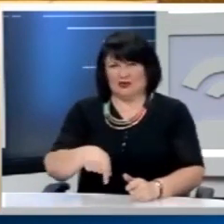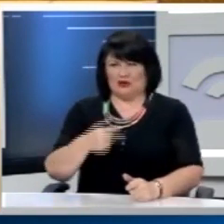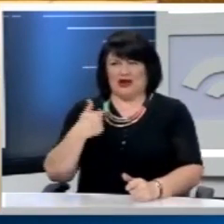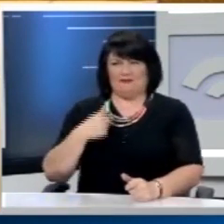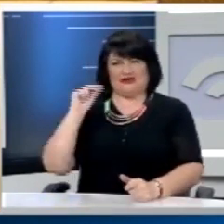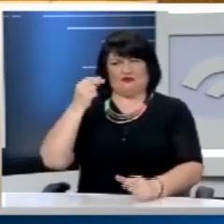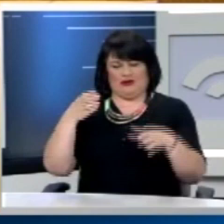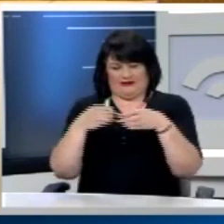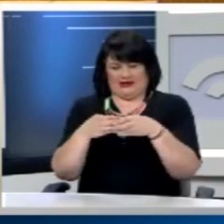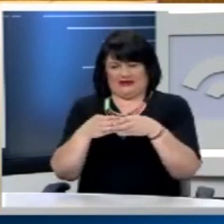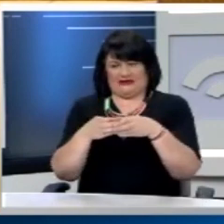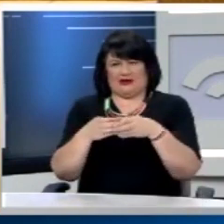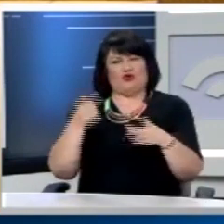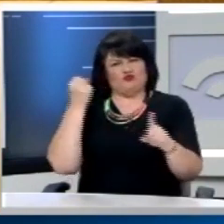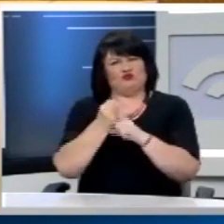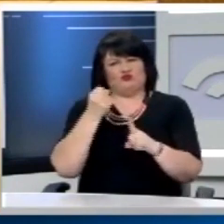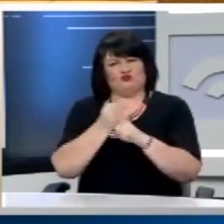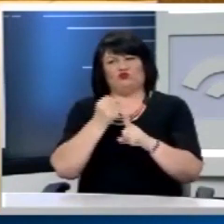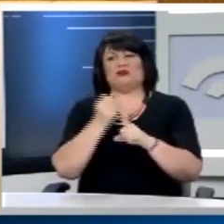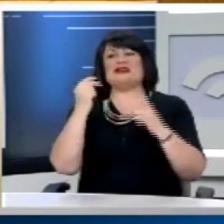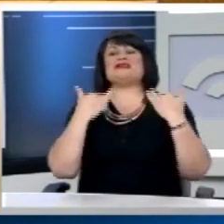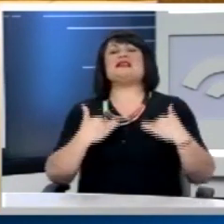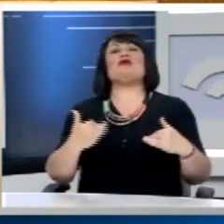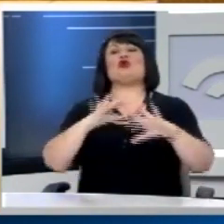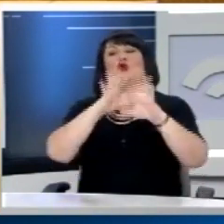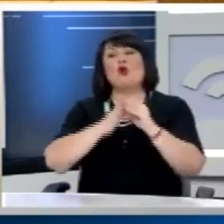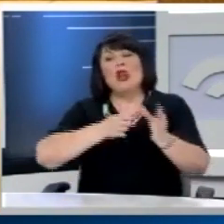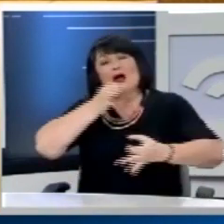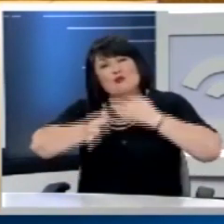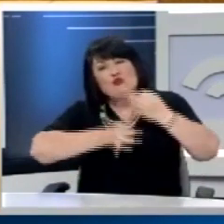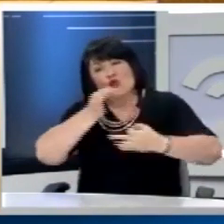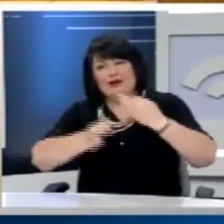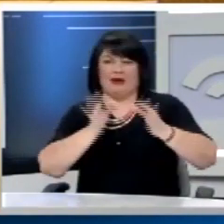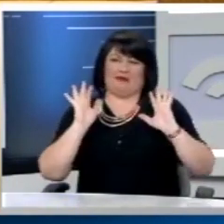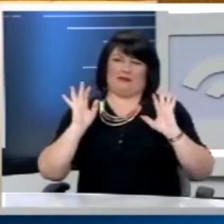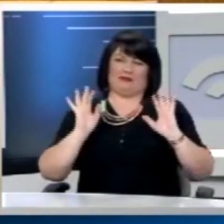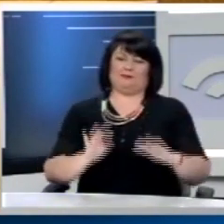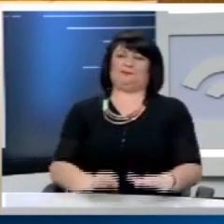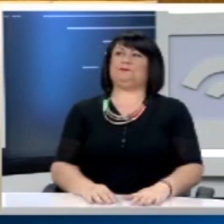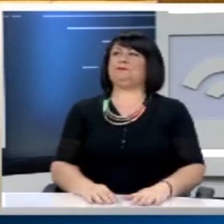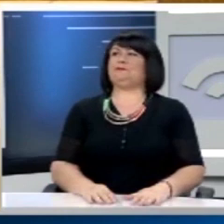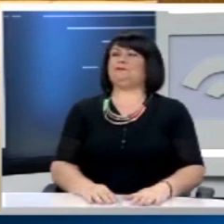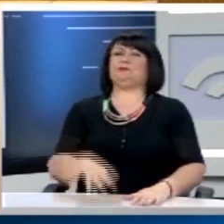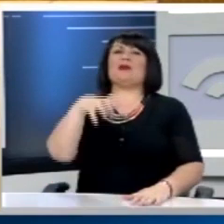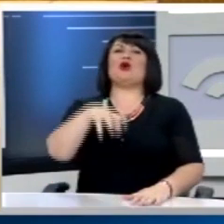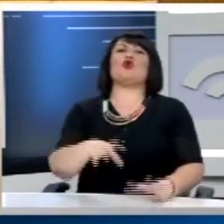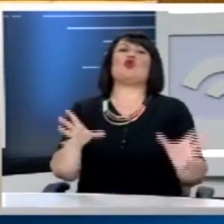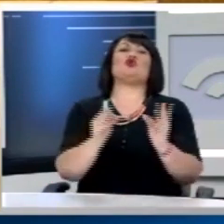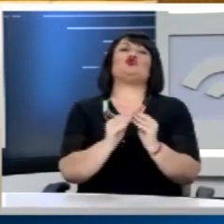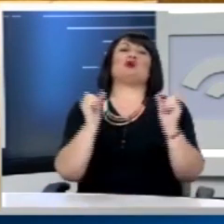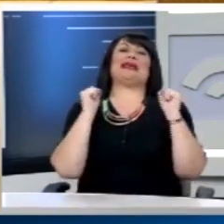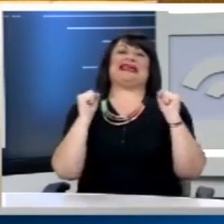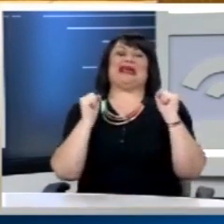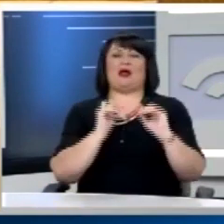κοινοβουλευτική μας ομάδα θα επιμείνει σε όσα είπαμε αναλυτικά στην πρωτολογία μας. Για το χώρο της υγείας της